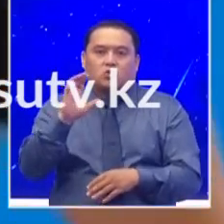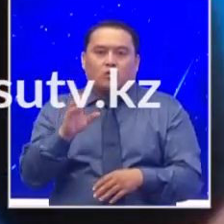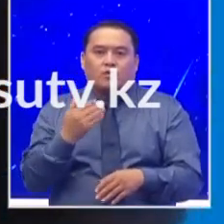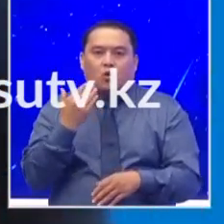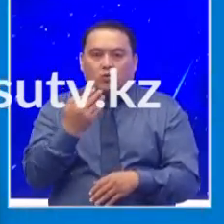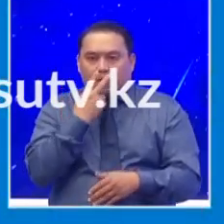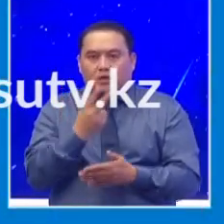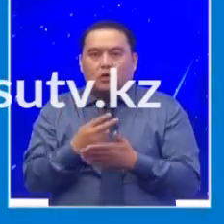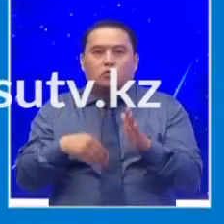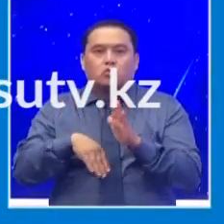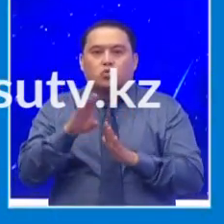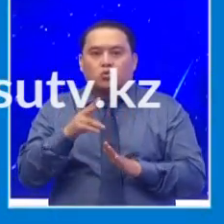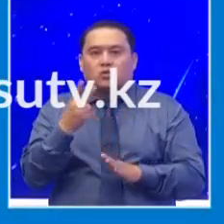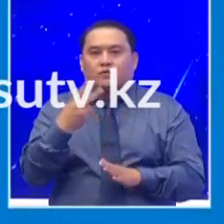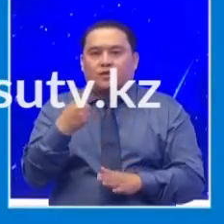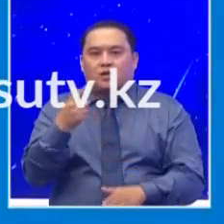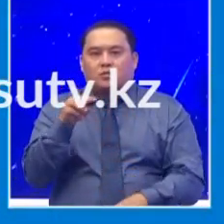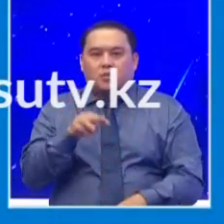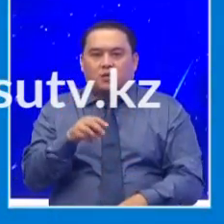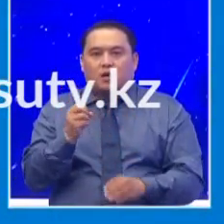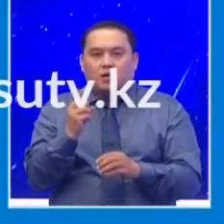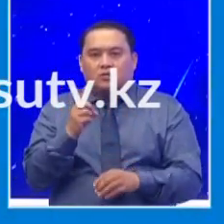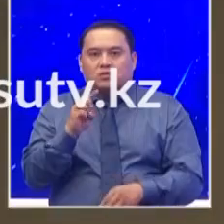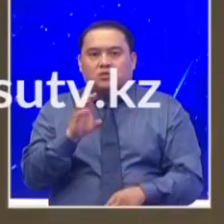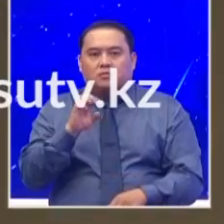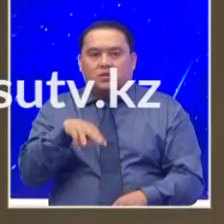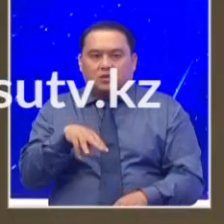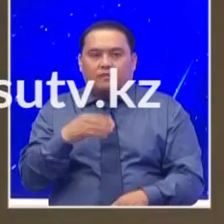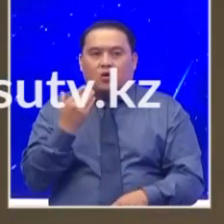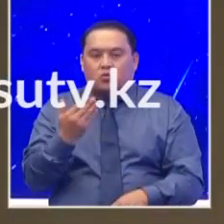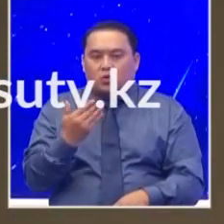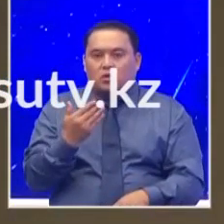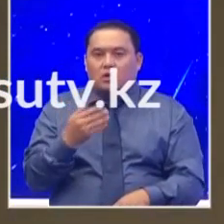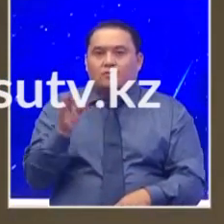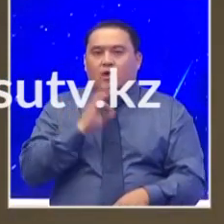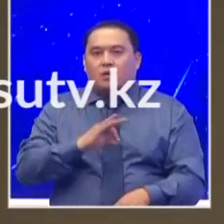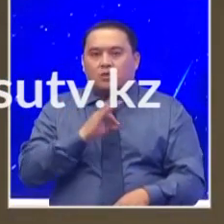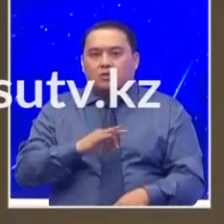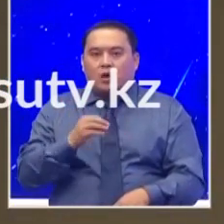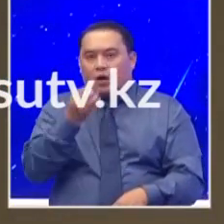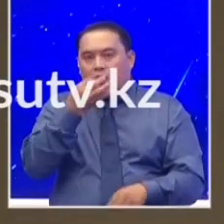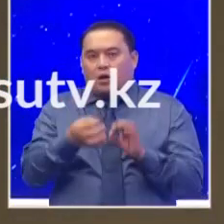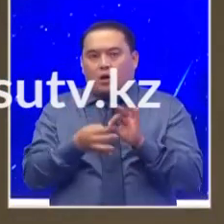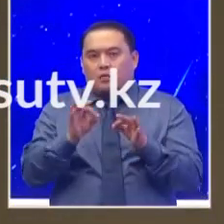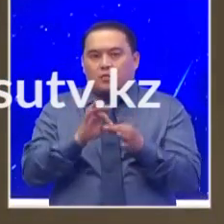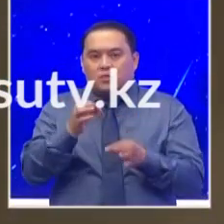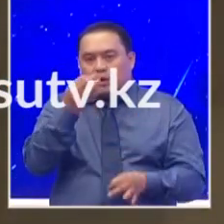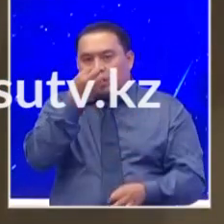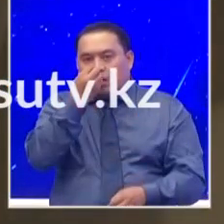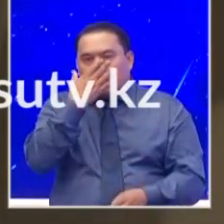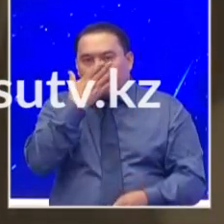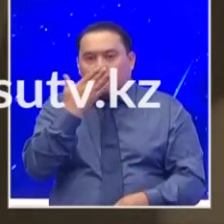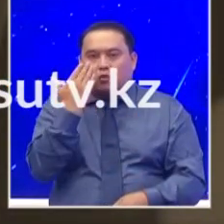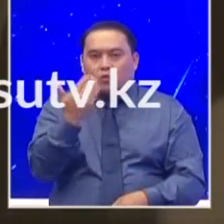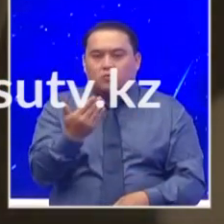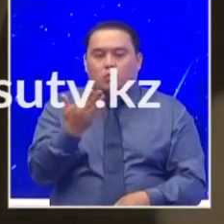ядра он показал лучший результат – 21 метр 11 сантиметров. Всего в копилке нашей сборной уже 11 олимпийских